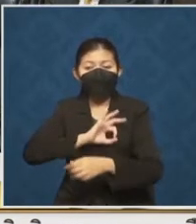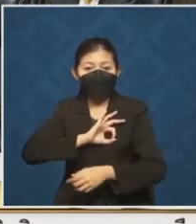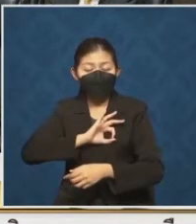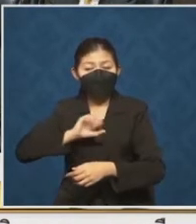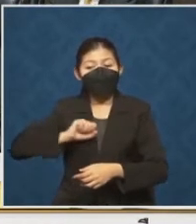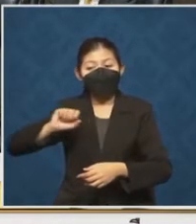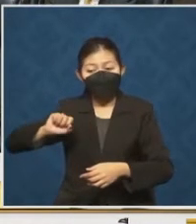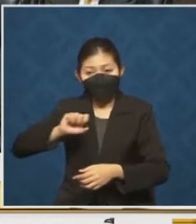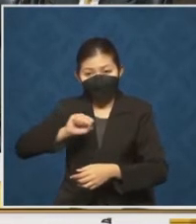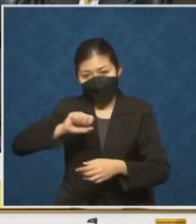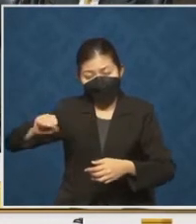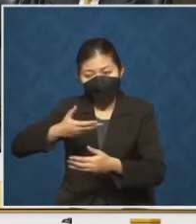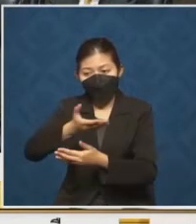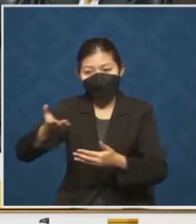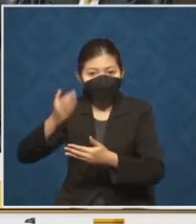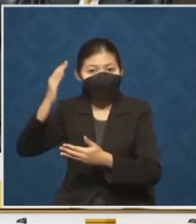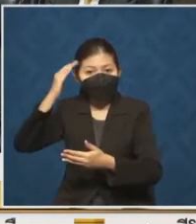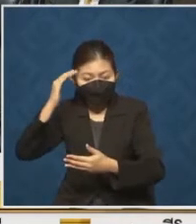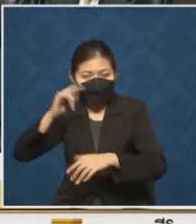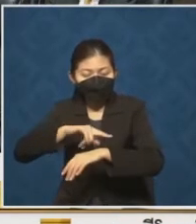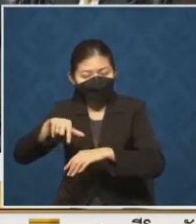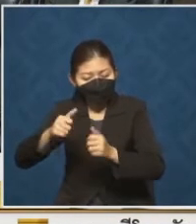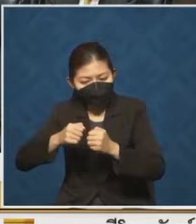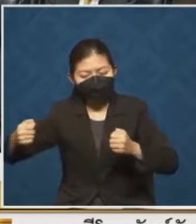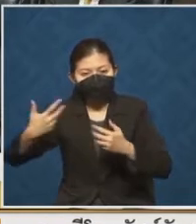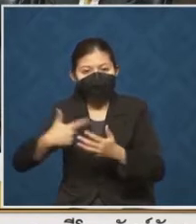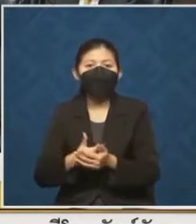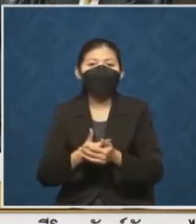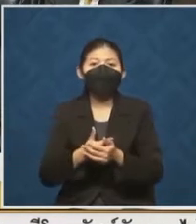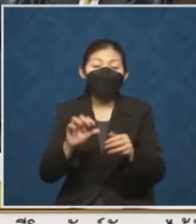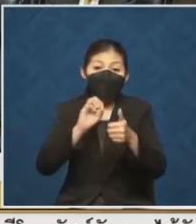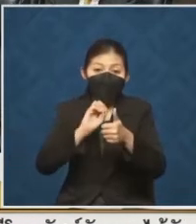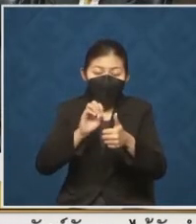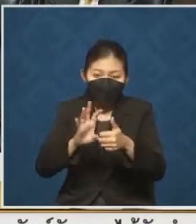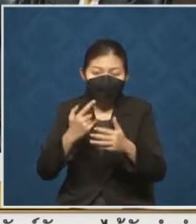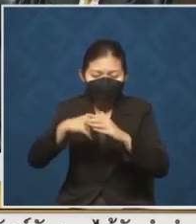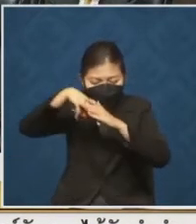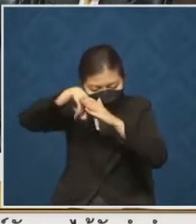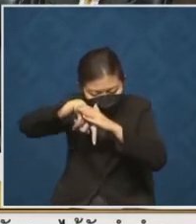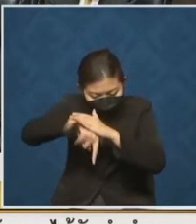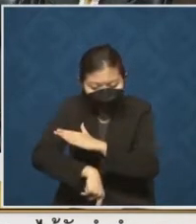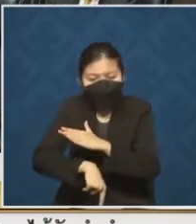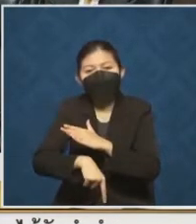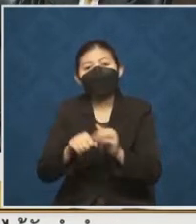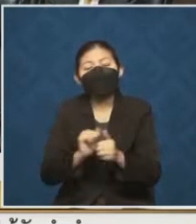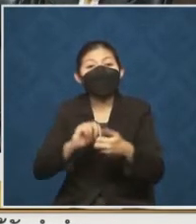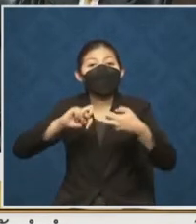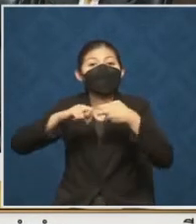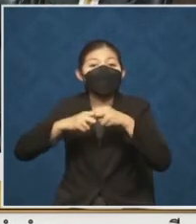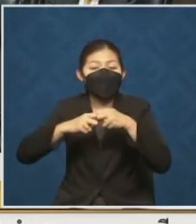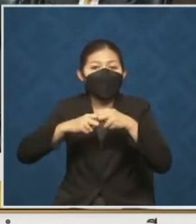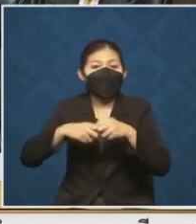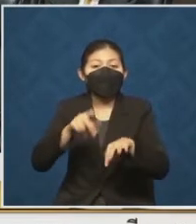หรือข้อปัญหาที่เป็นสิ่งที่จะชี้เป้าหมายขอให้กับเพื่อนสมาชิกได้